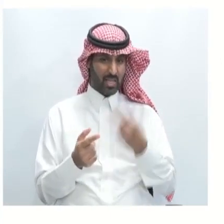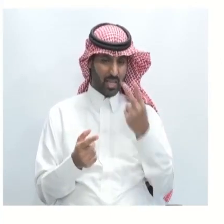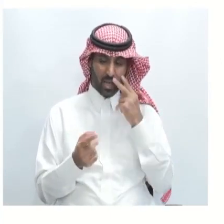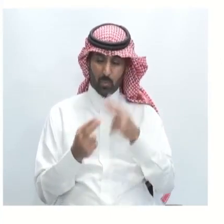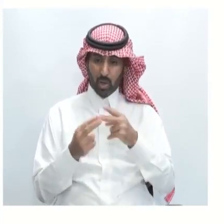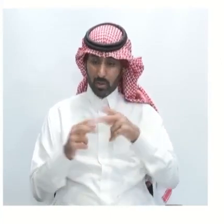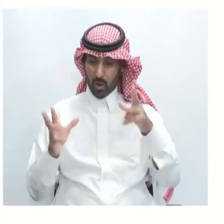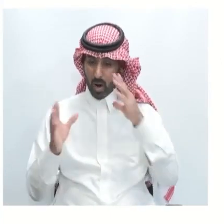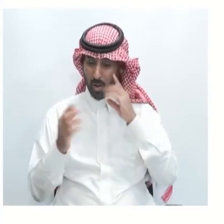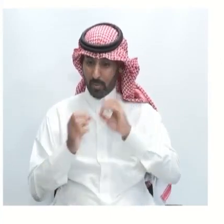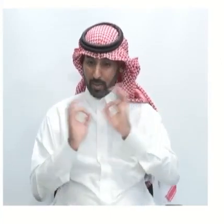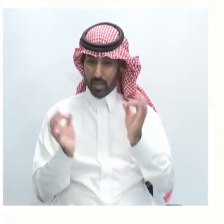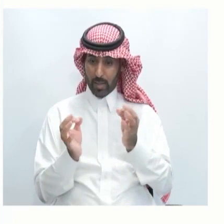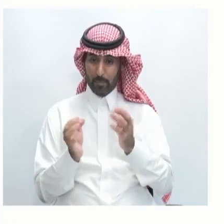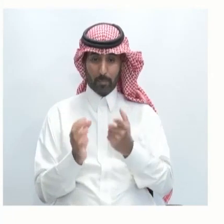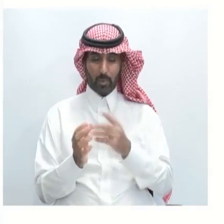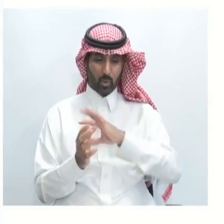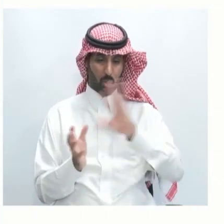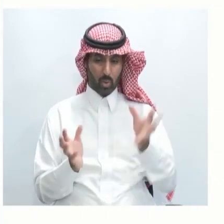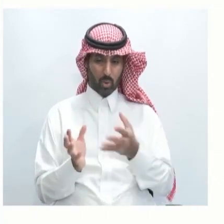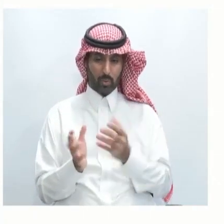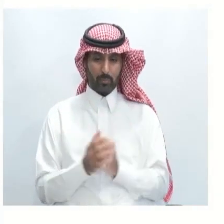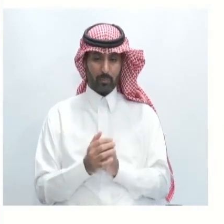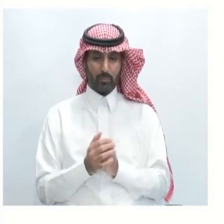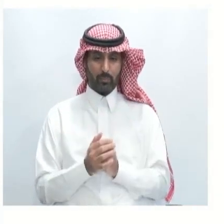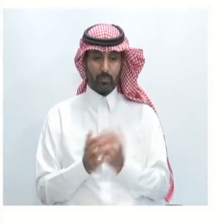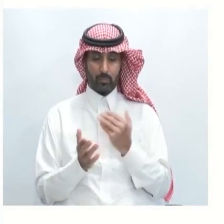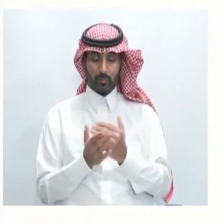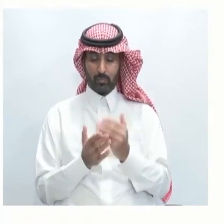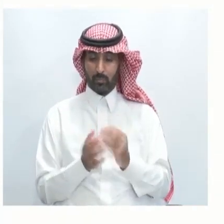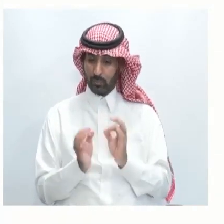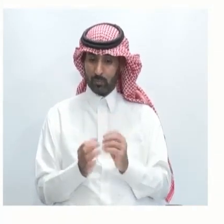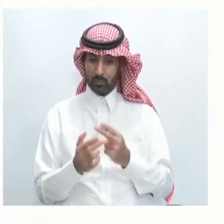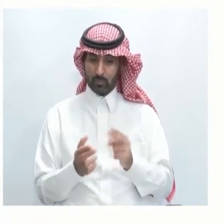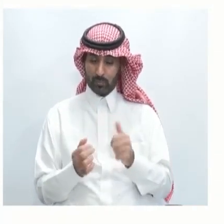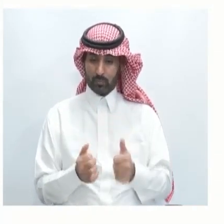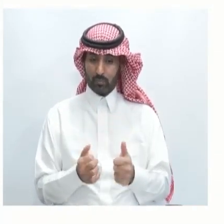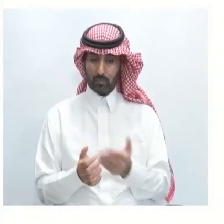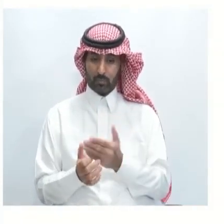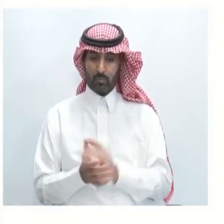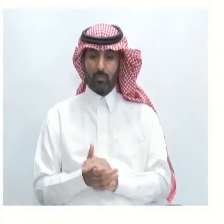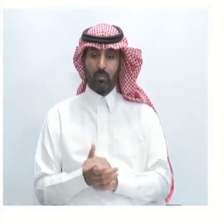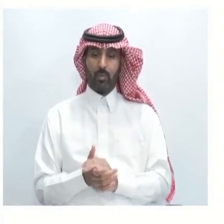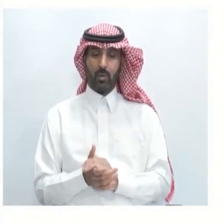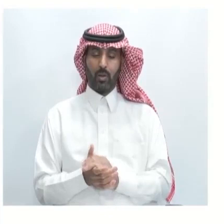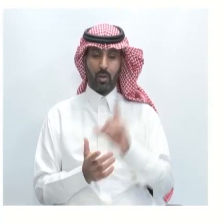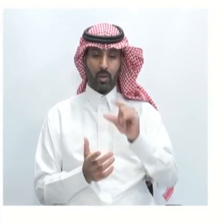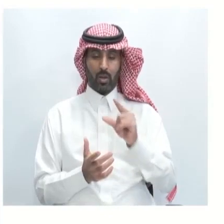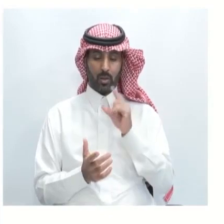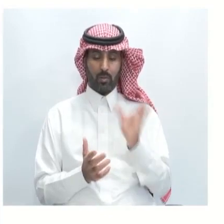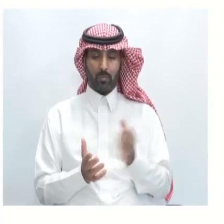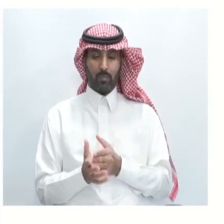المقدمه الكبرى كليه كل كليه لقد حققنا الشروط ممتاز طيب لدينا